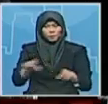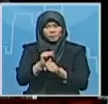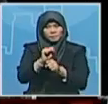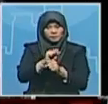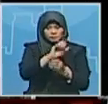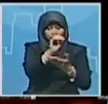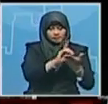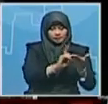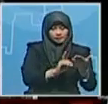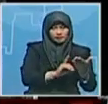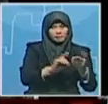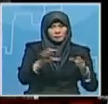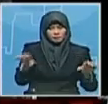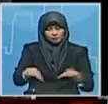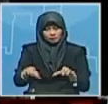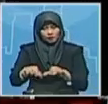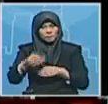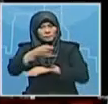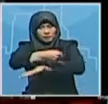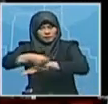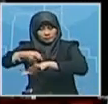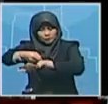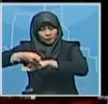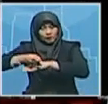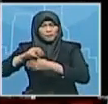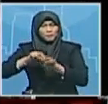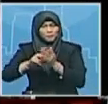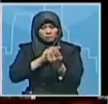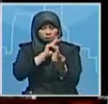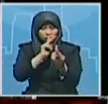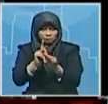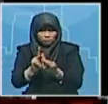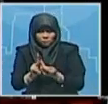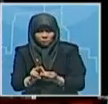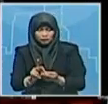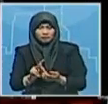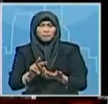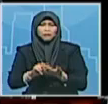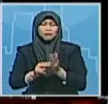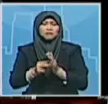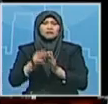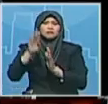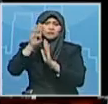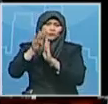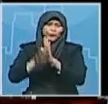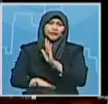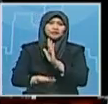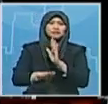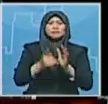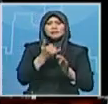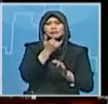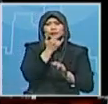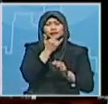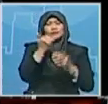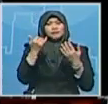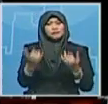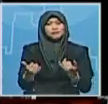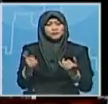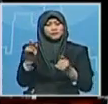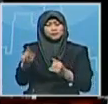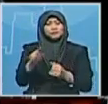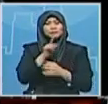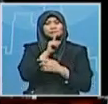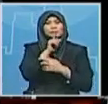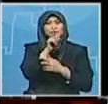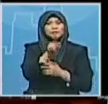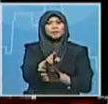desain pelaksanaan itu lebih margin of error-nya agak kurang. Dan akhir sekali sudah pasti kita nak